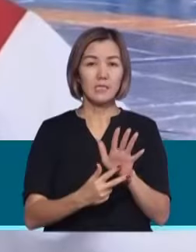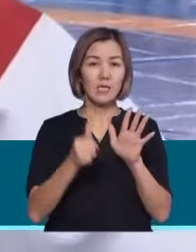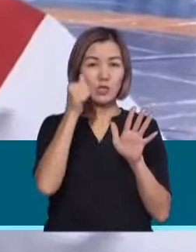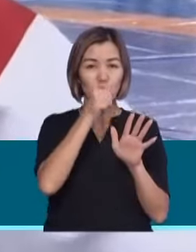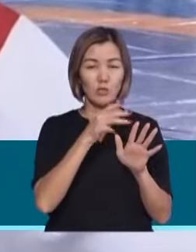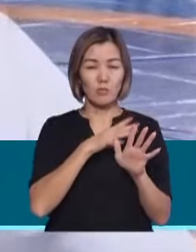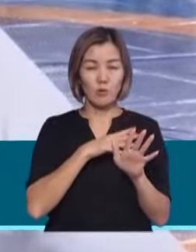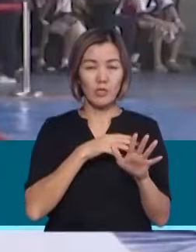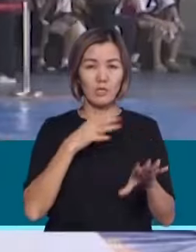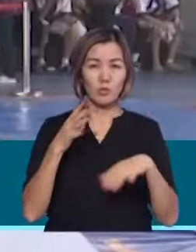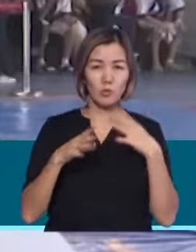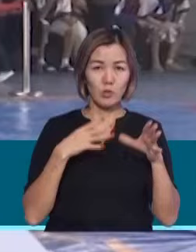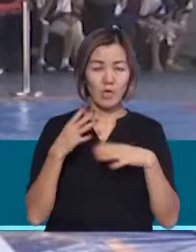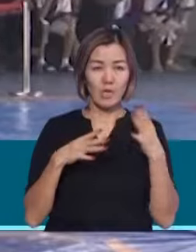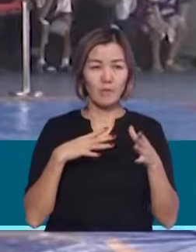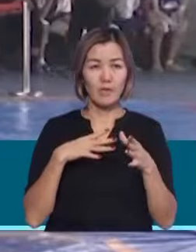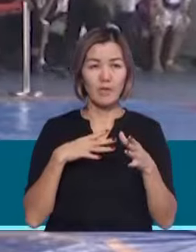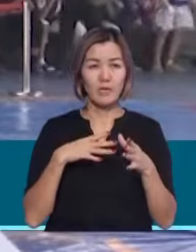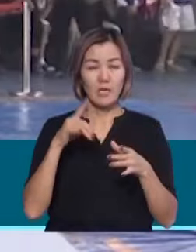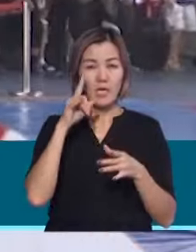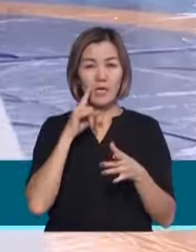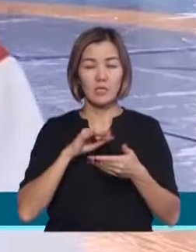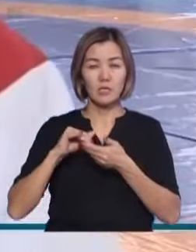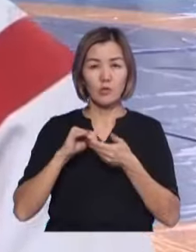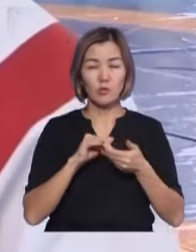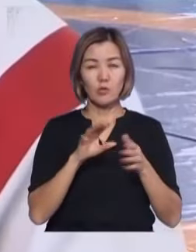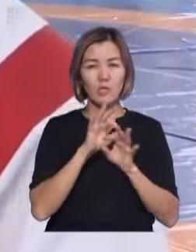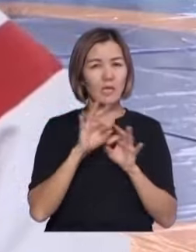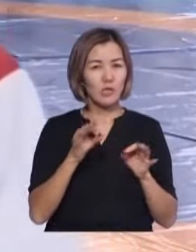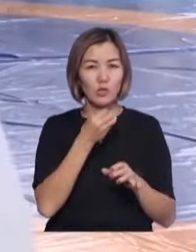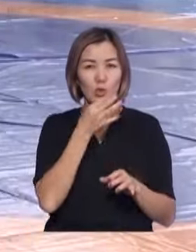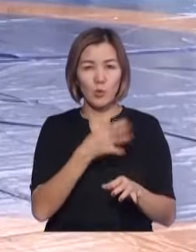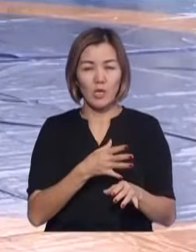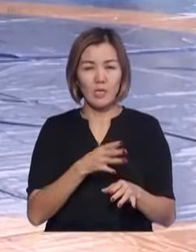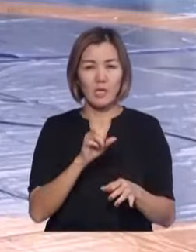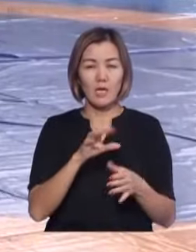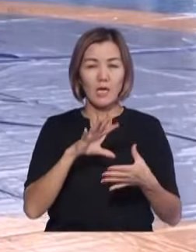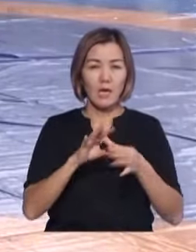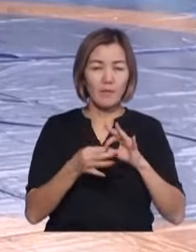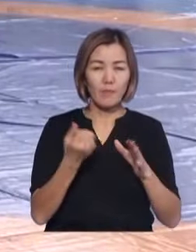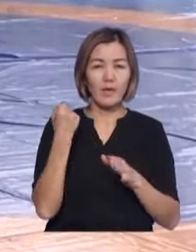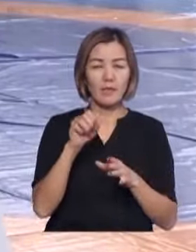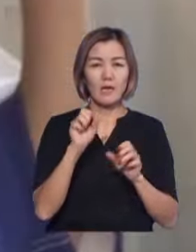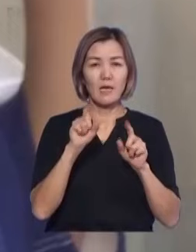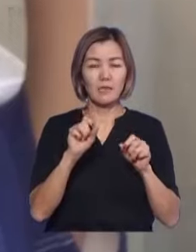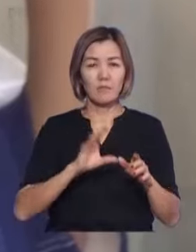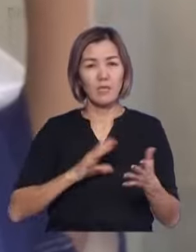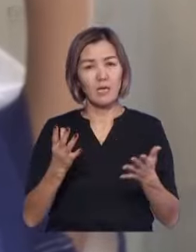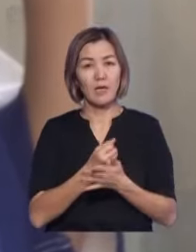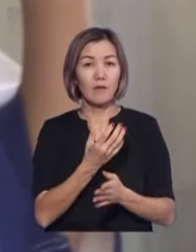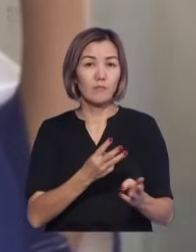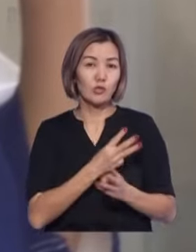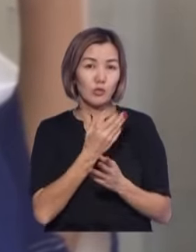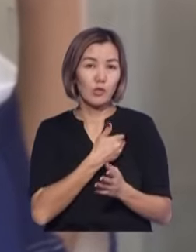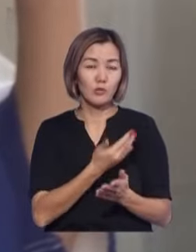жүргеніме қазақ күресін таңдағаныма. Маған осы қазақша күрес қатты ұнайды. Мен олимпиада төріне шыққым келіп, алтын медаль таққым келеді. Екі